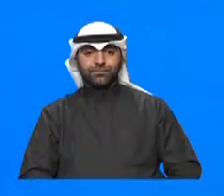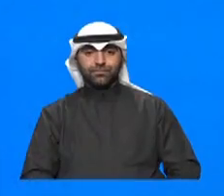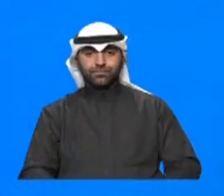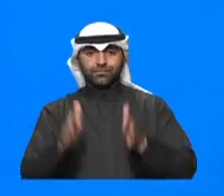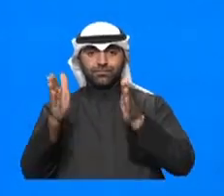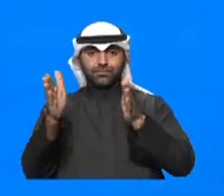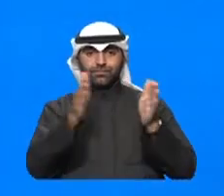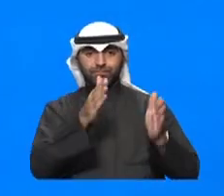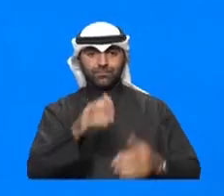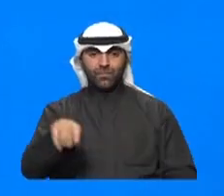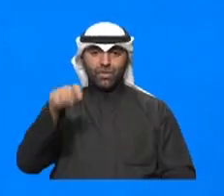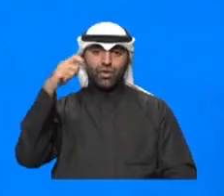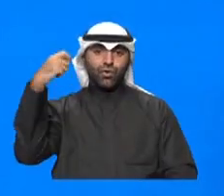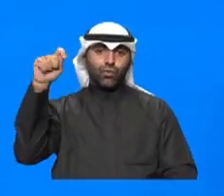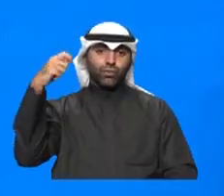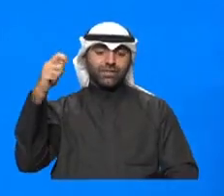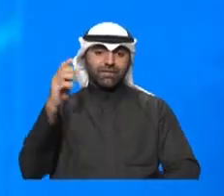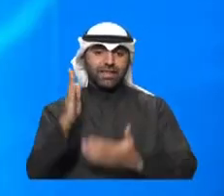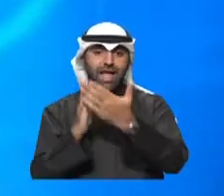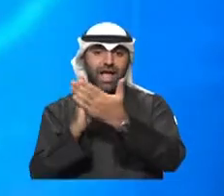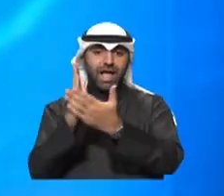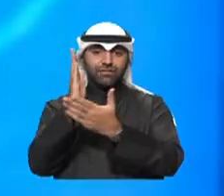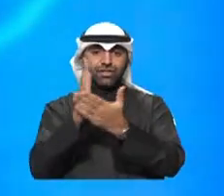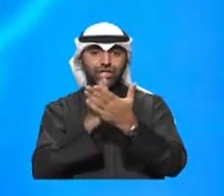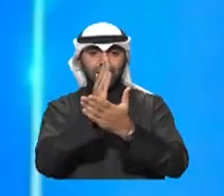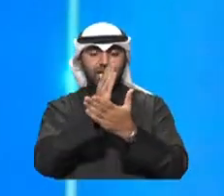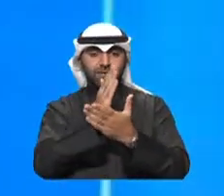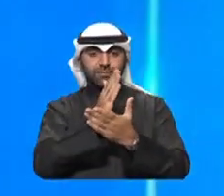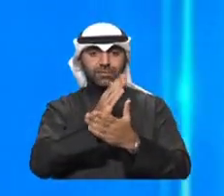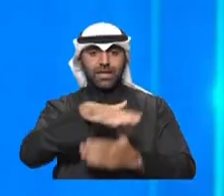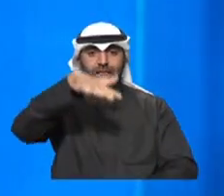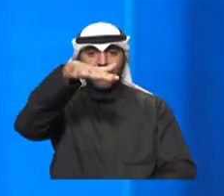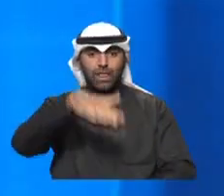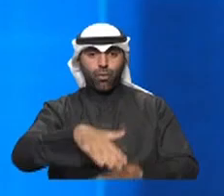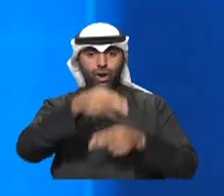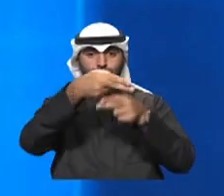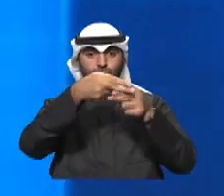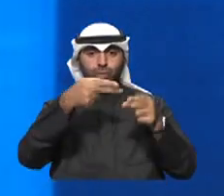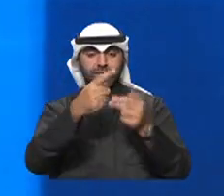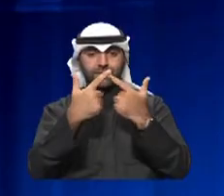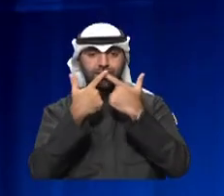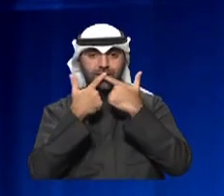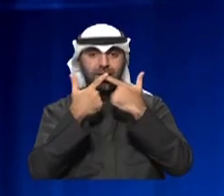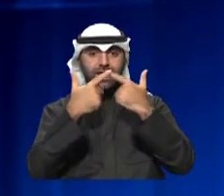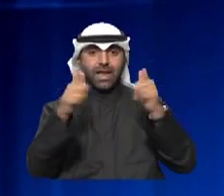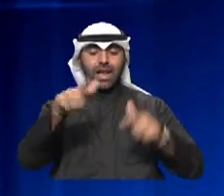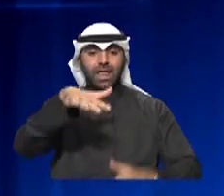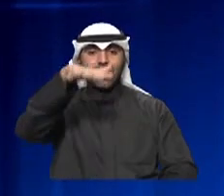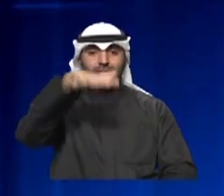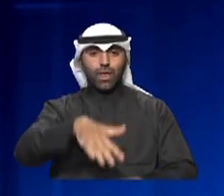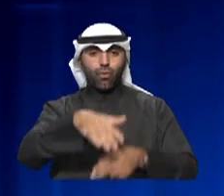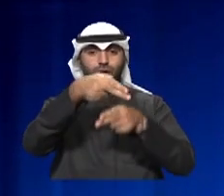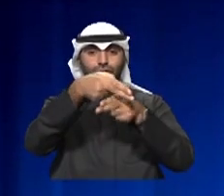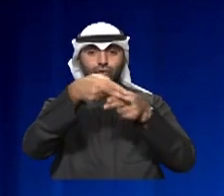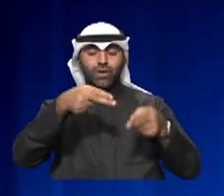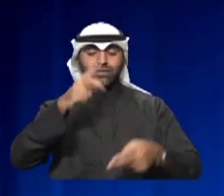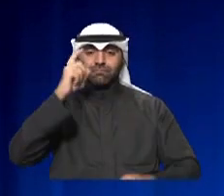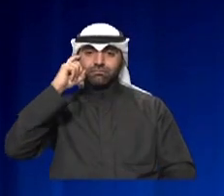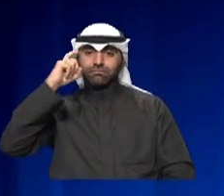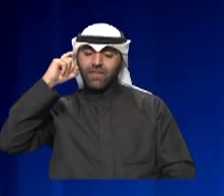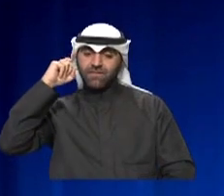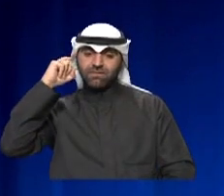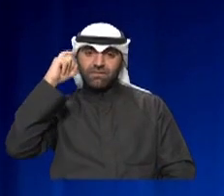حاربت وزارة الخارجية عن إدانة واستنكار دولة الكويت للهجوم الإرهابي الذي استهدف قوات الأمن في